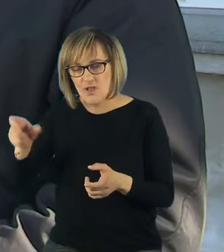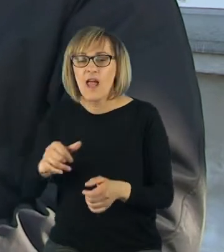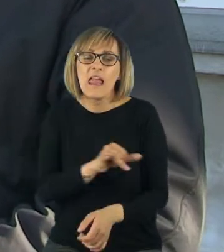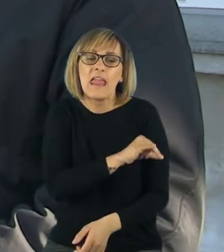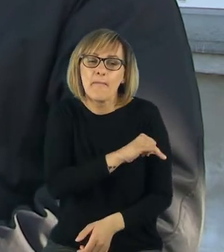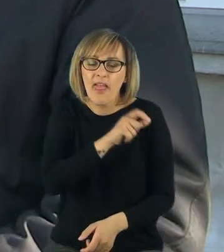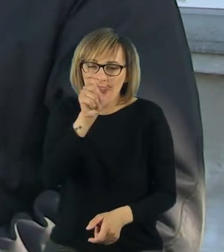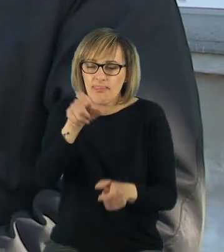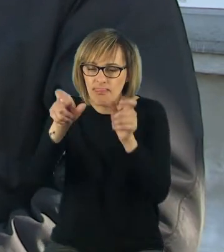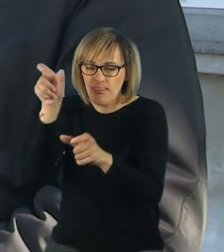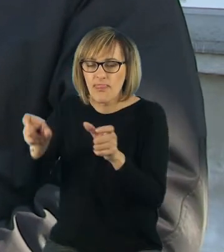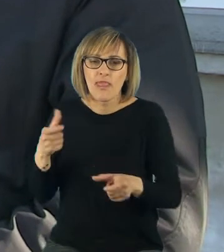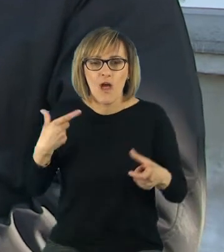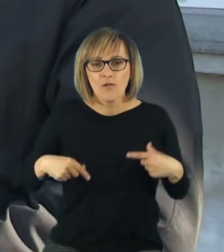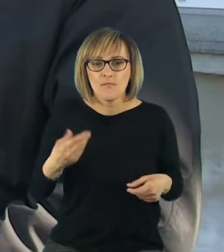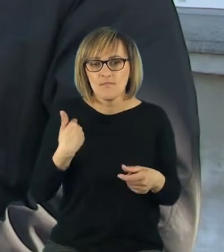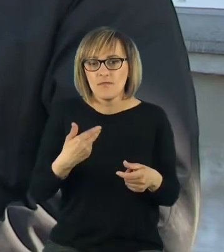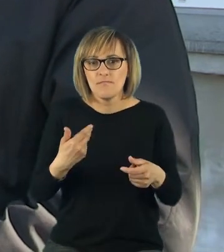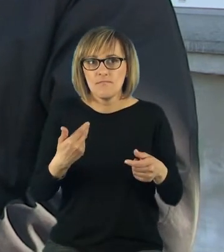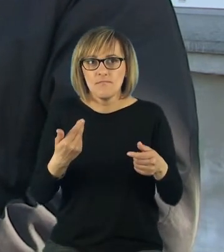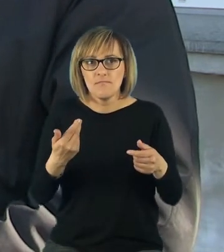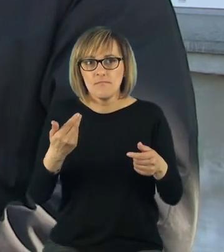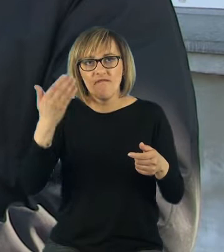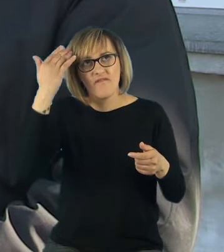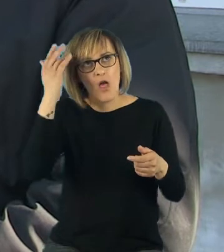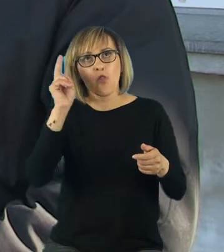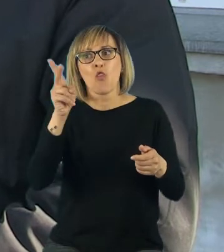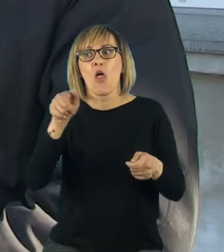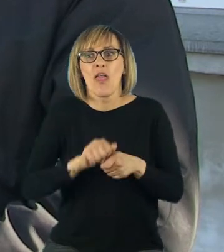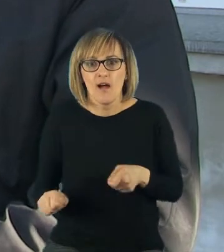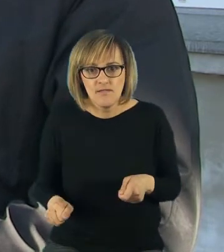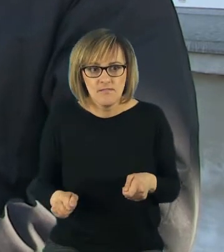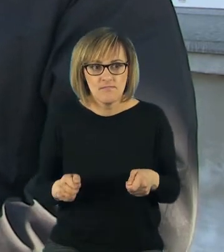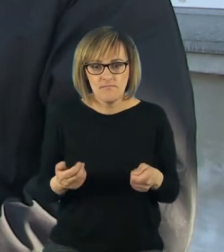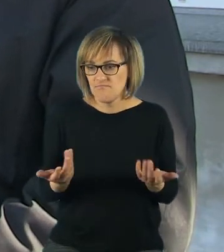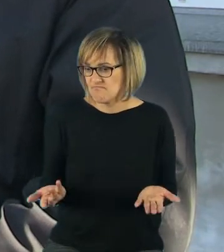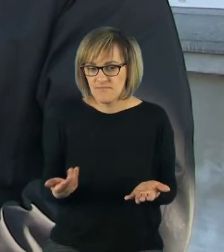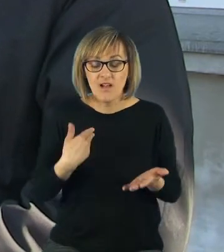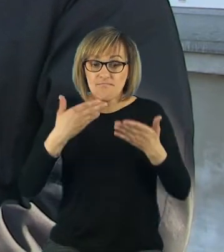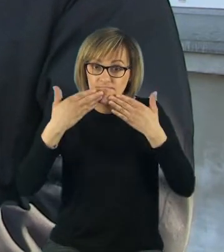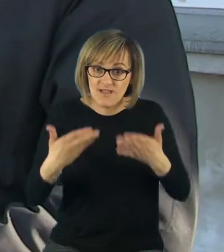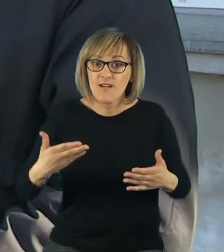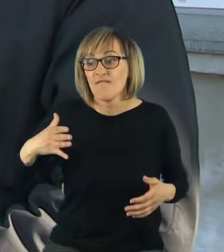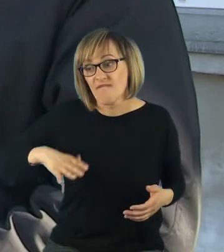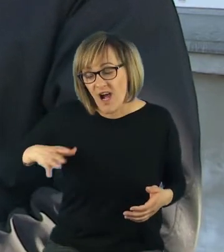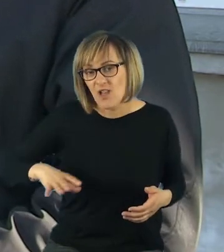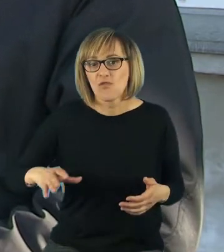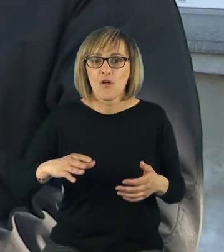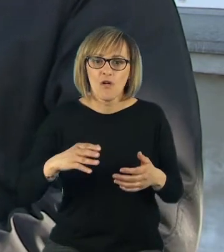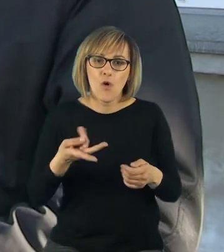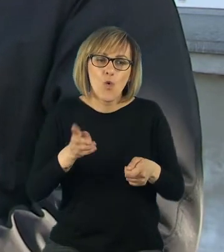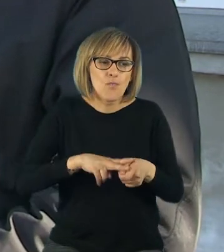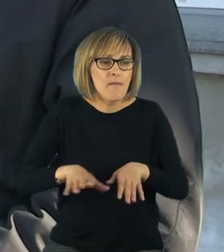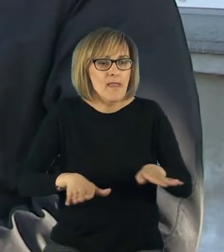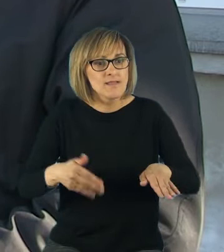ci ludzie bardzo rzadko trafiają do świadomości publicznej. Warto więc każde miejsce,